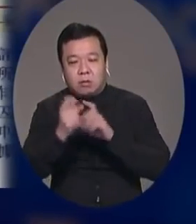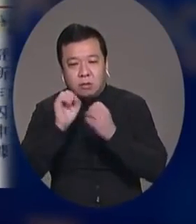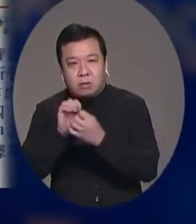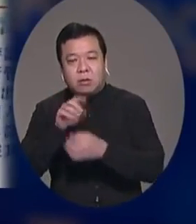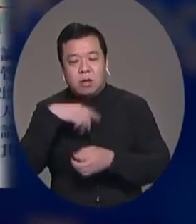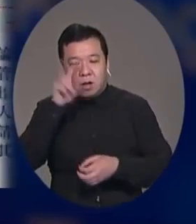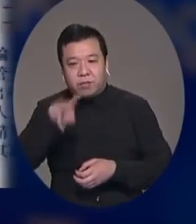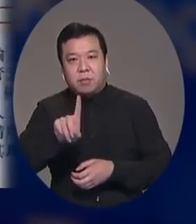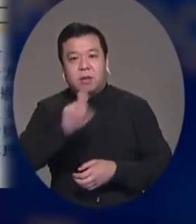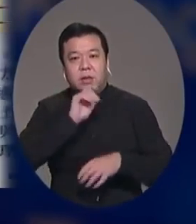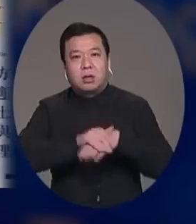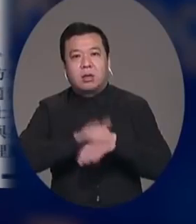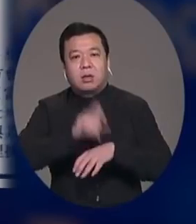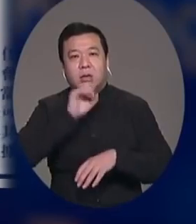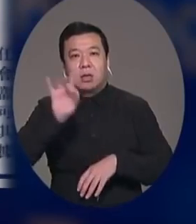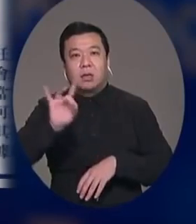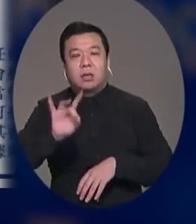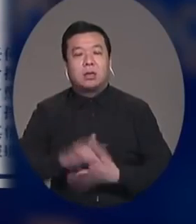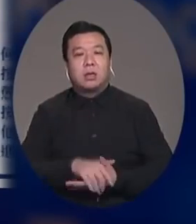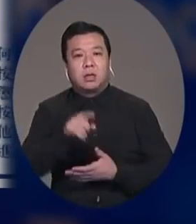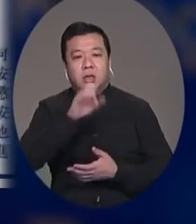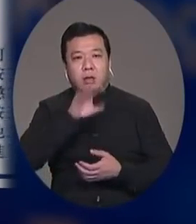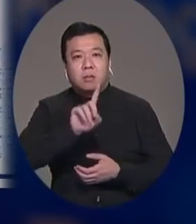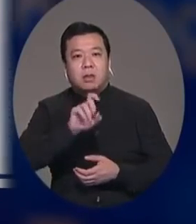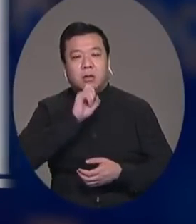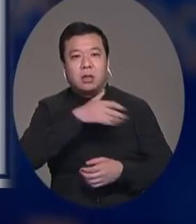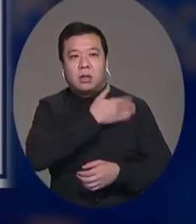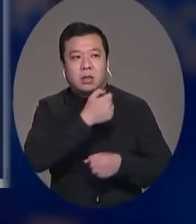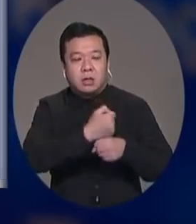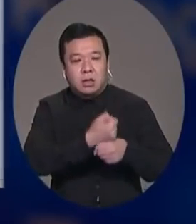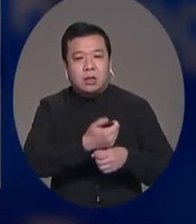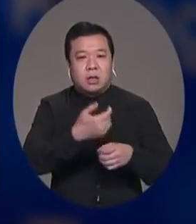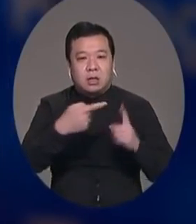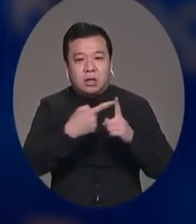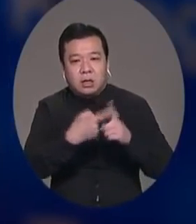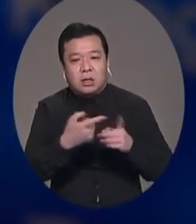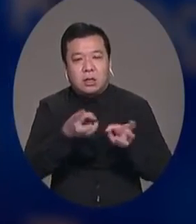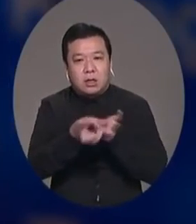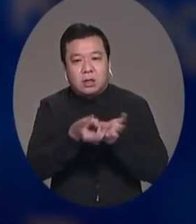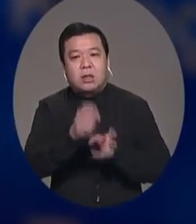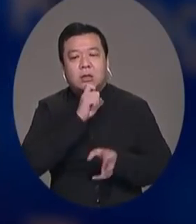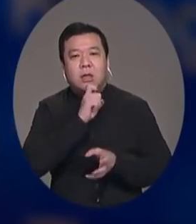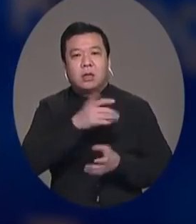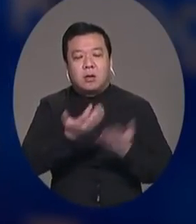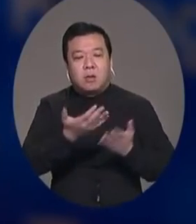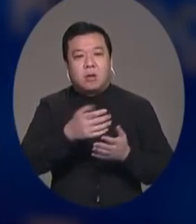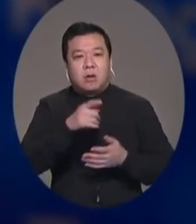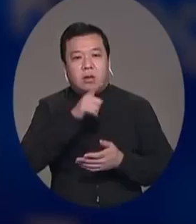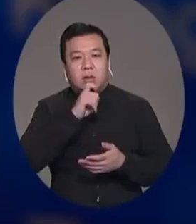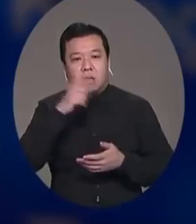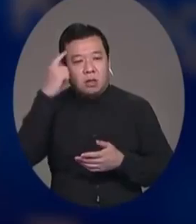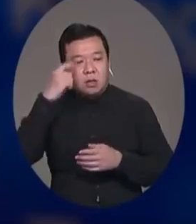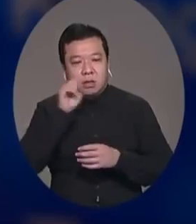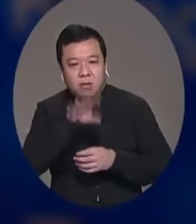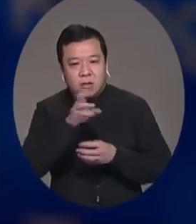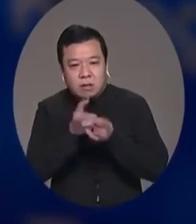他藏有一张纸中写有署方职员及其他在囚人士资料，怀疑以此向探访者透露资